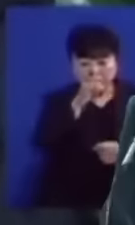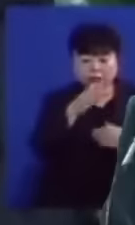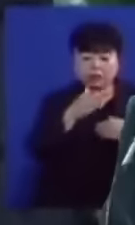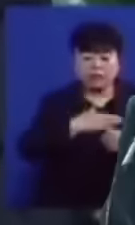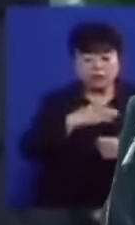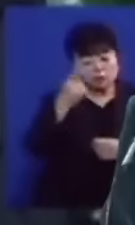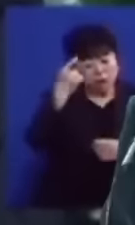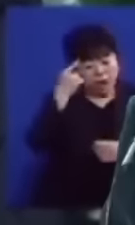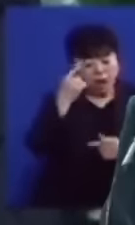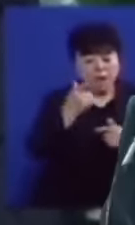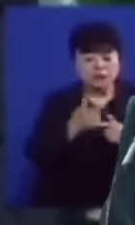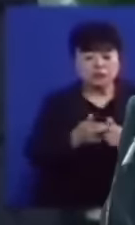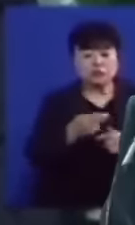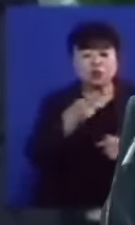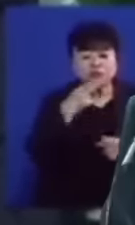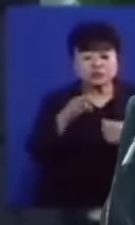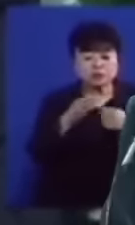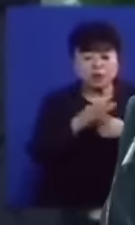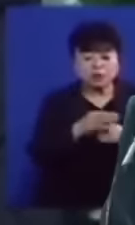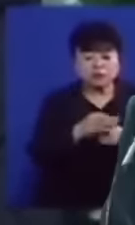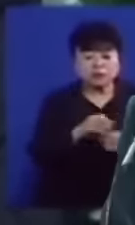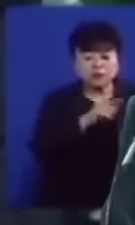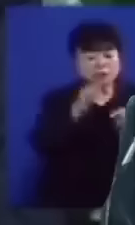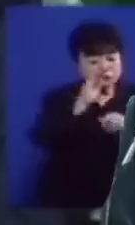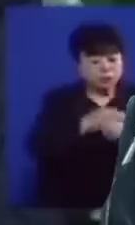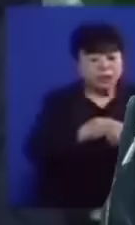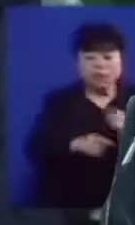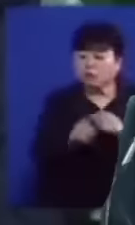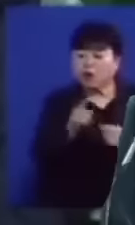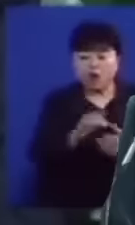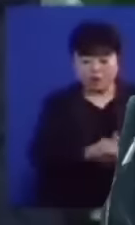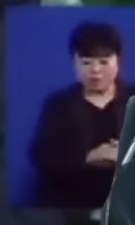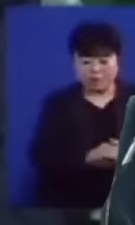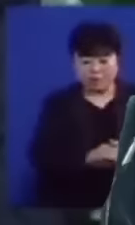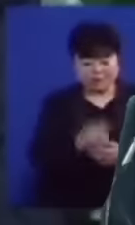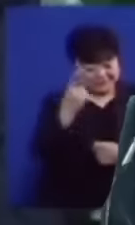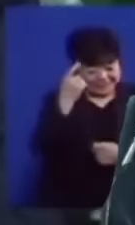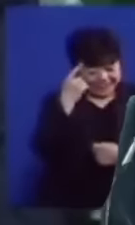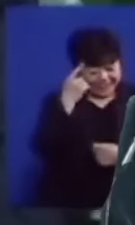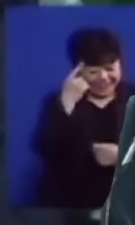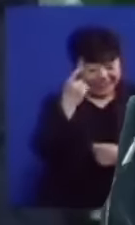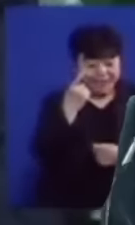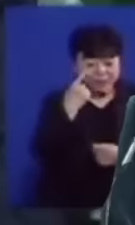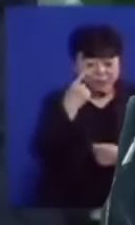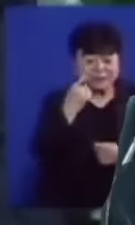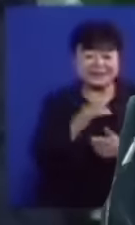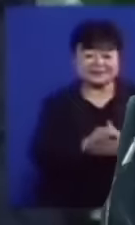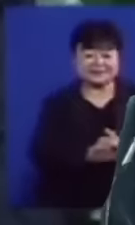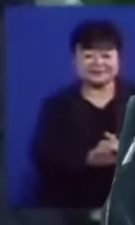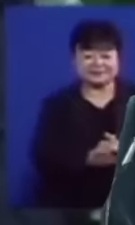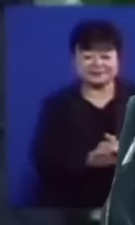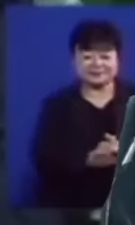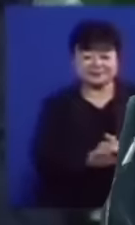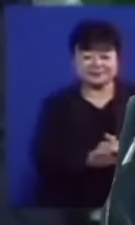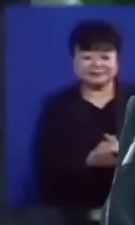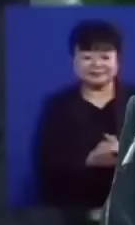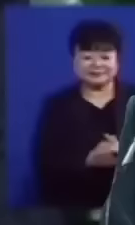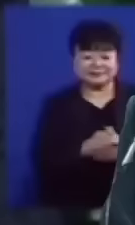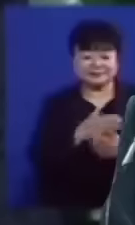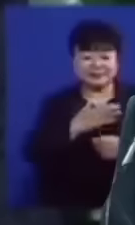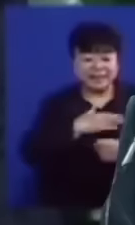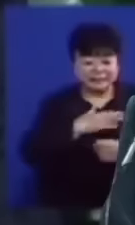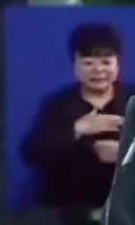나는 왜 유독 예수 없이는 못 살겠는가 그런 생각을 해볼 때가 있습니다.